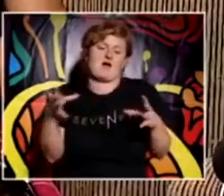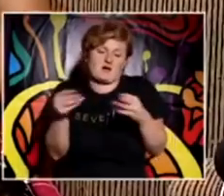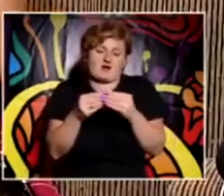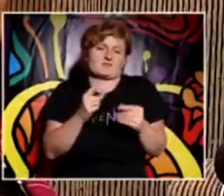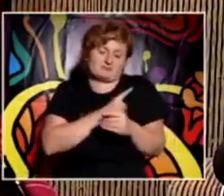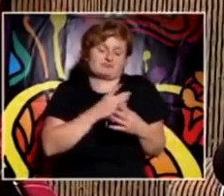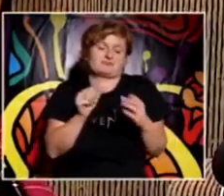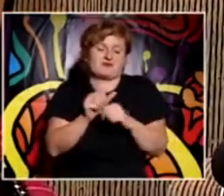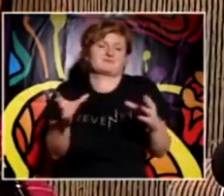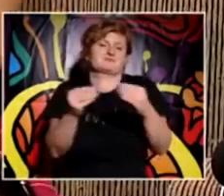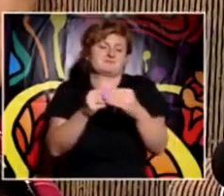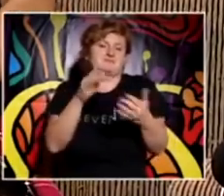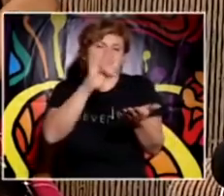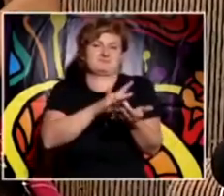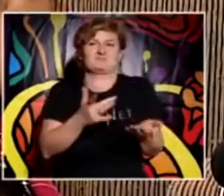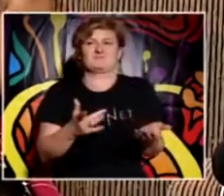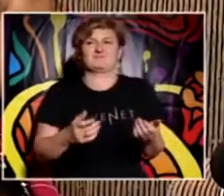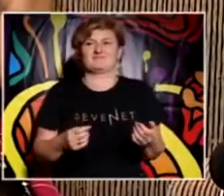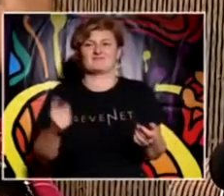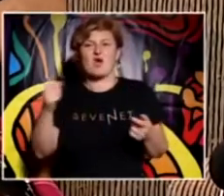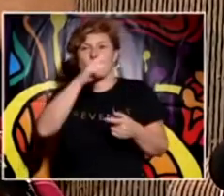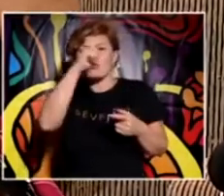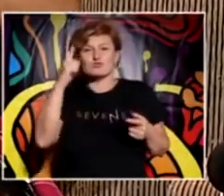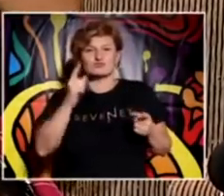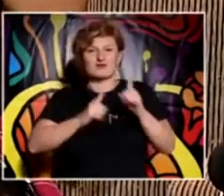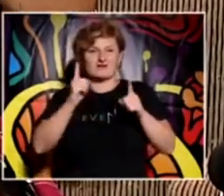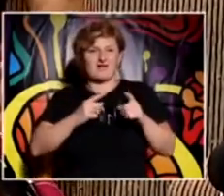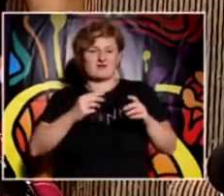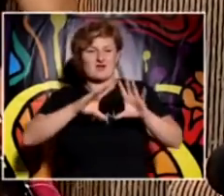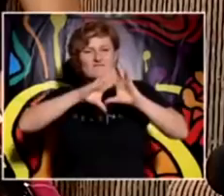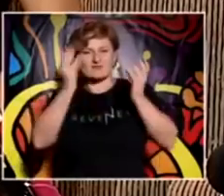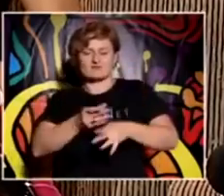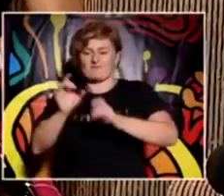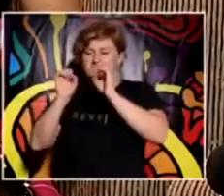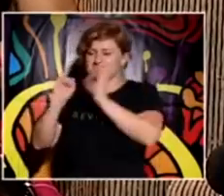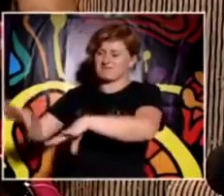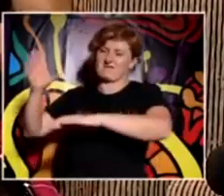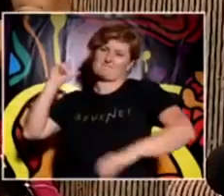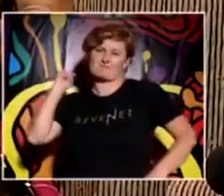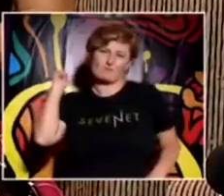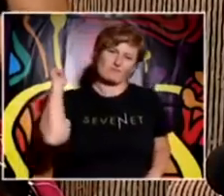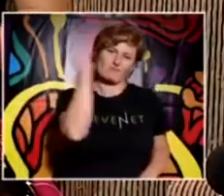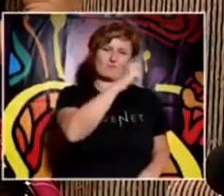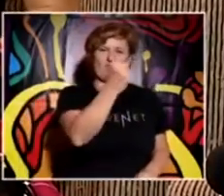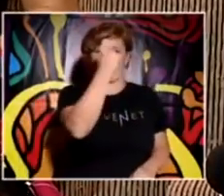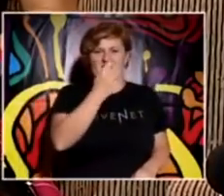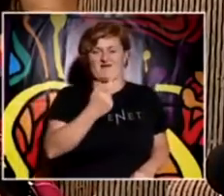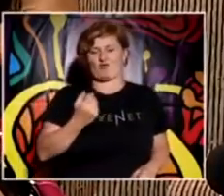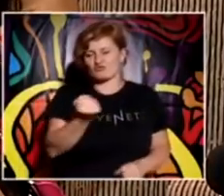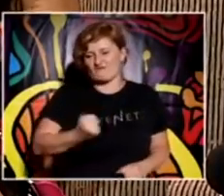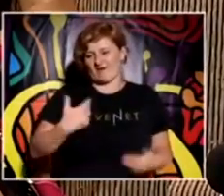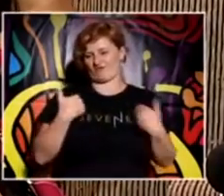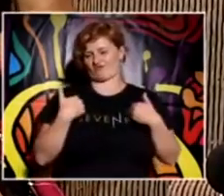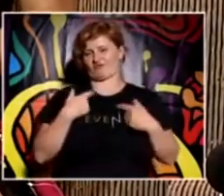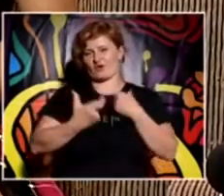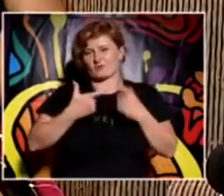że poznaję takich niesamowitych ludzi, którzy są w stanie rzucić wszystko, są tak samo walnięcie jak my, że po prostu używają tego życia i robią to, co chcą.